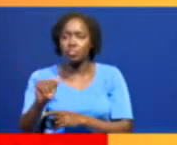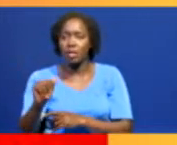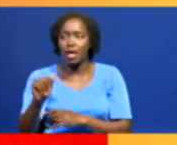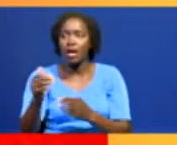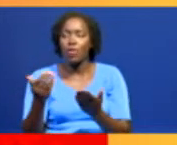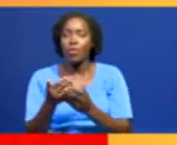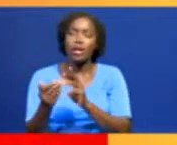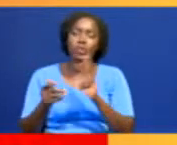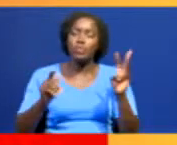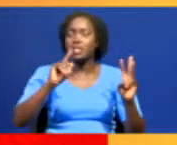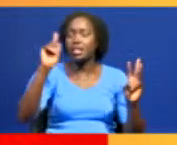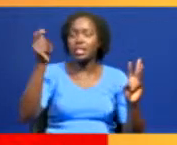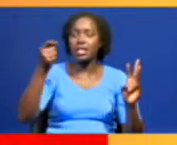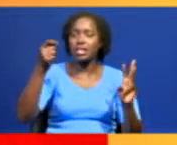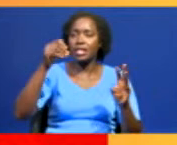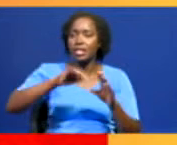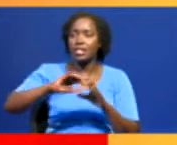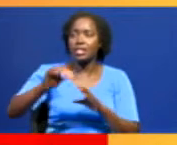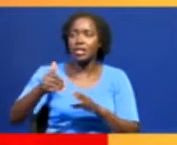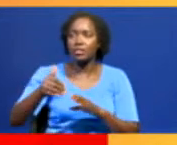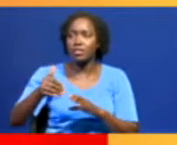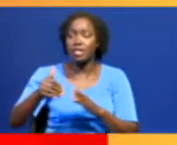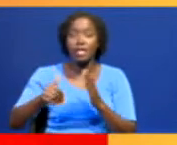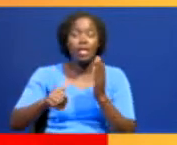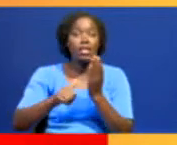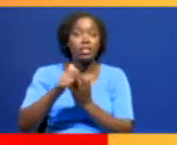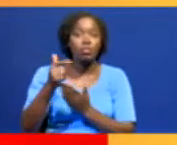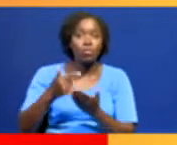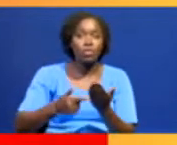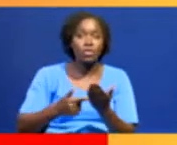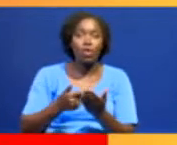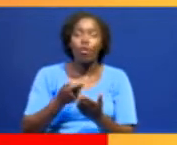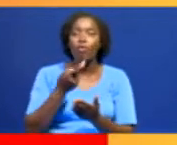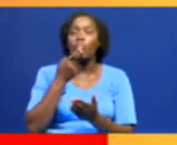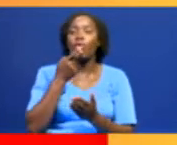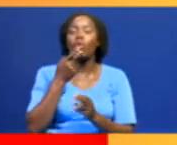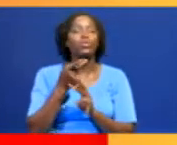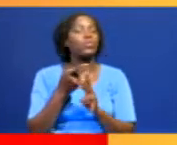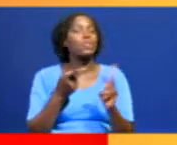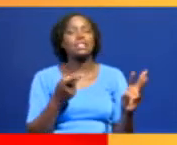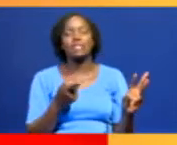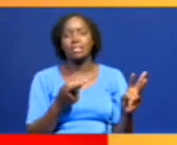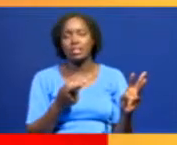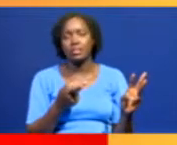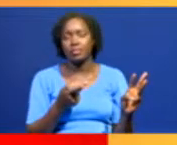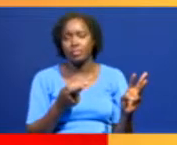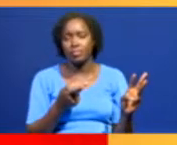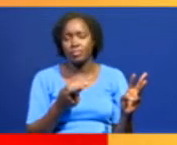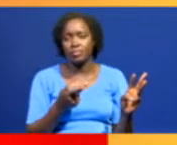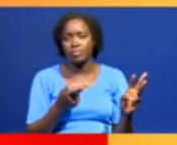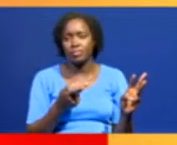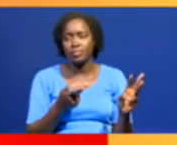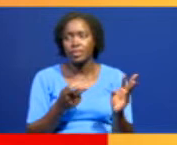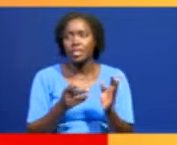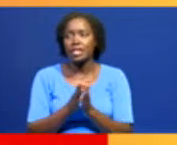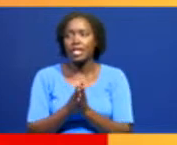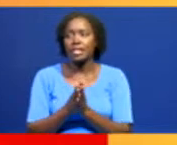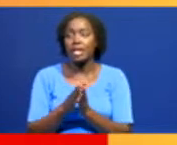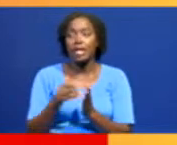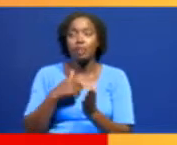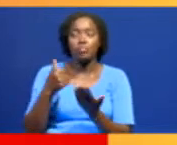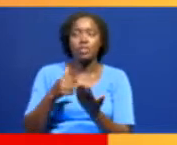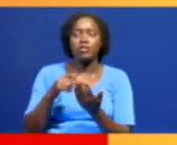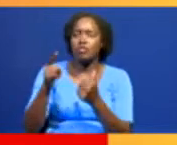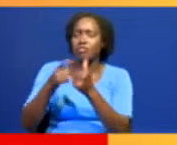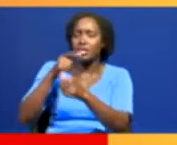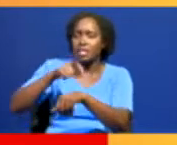magharibi wa Kenya, katika kaunti ambayo inaitwa Pokot Magharibi, West Pokot County. Mimi nimechaguliwa mara